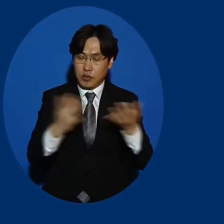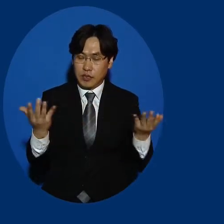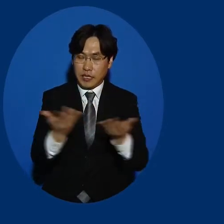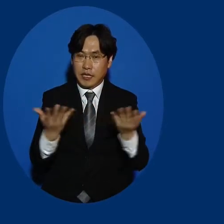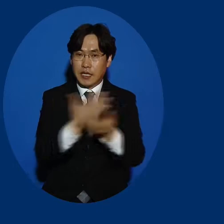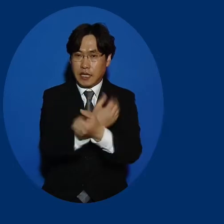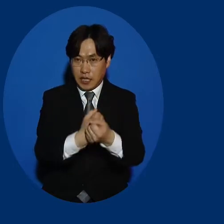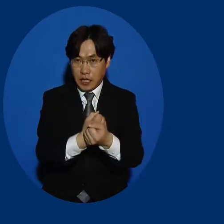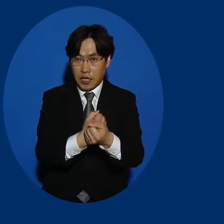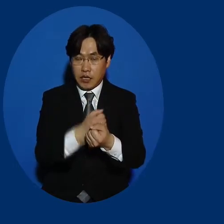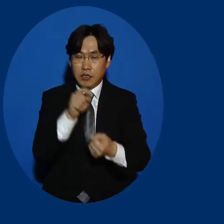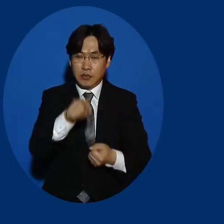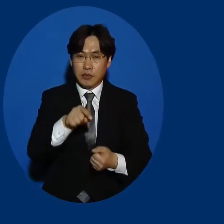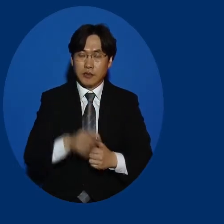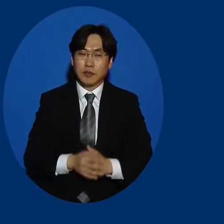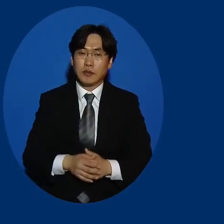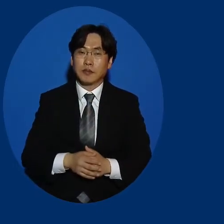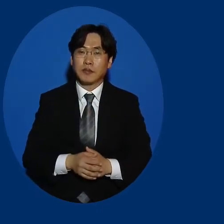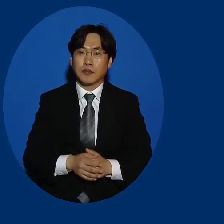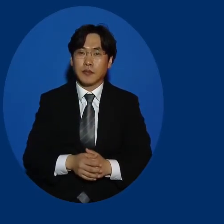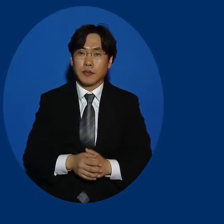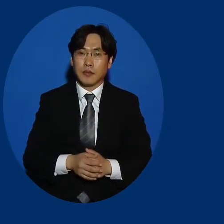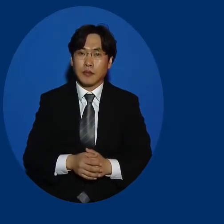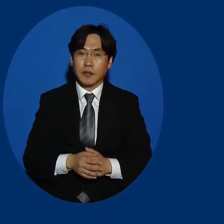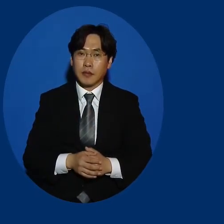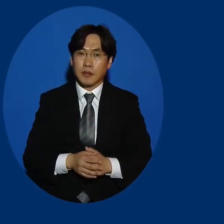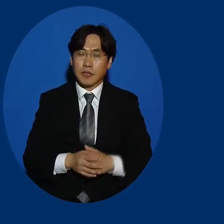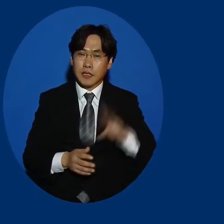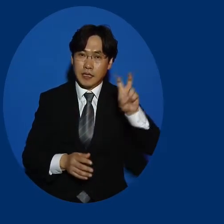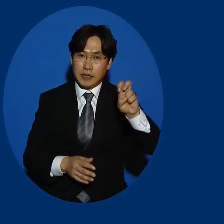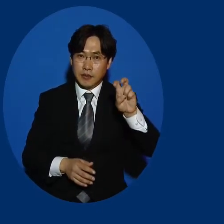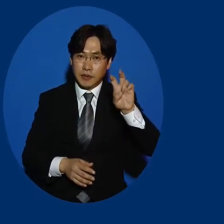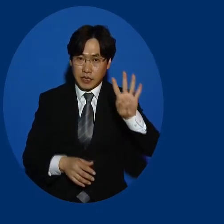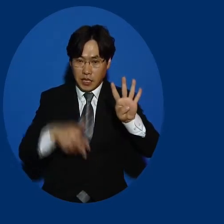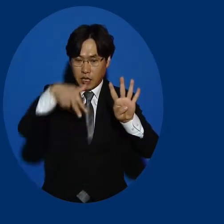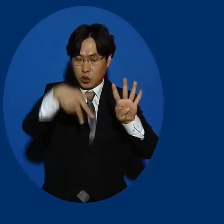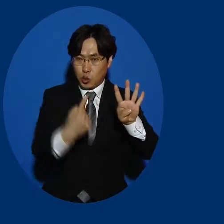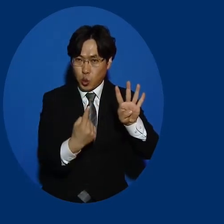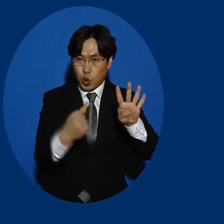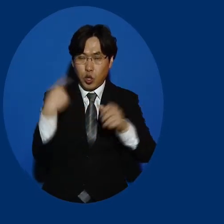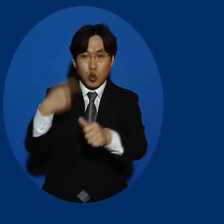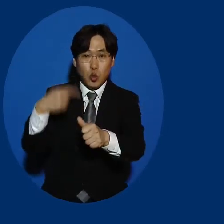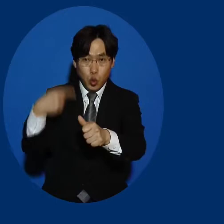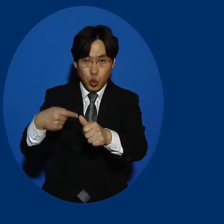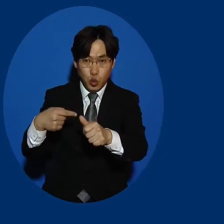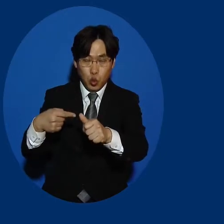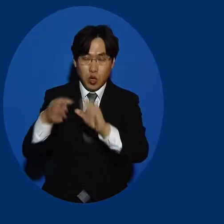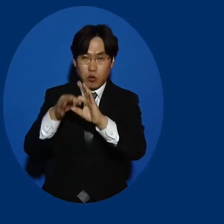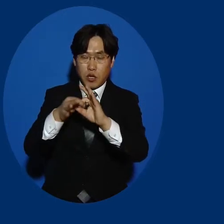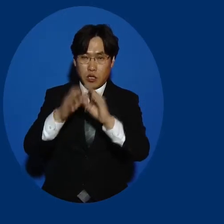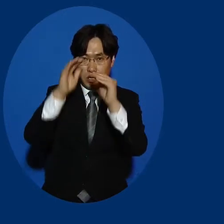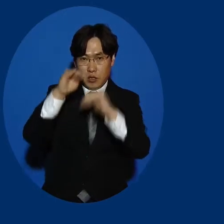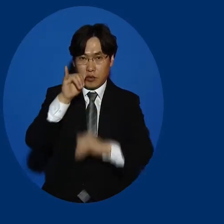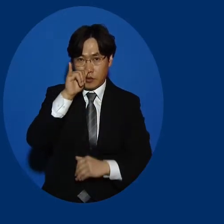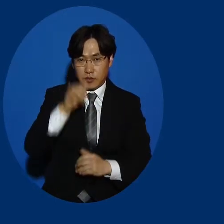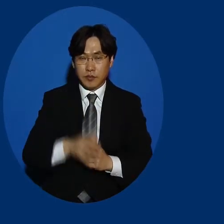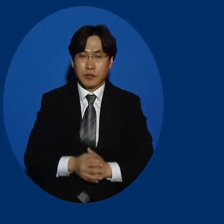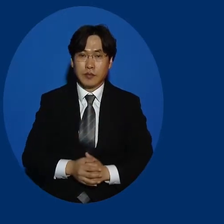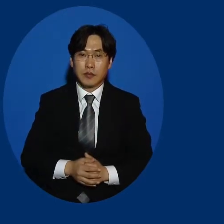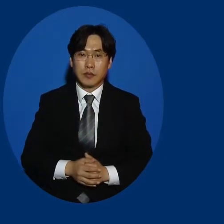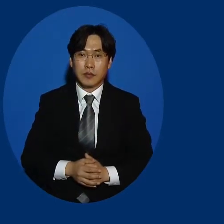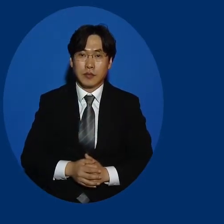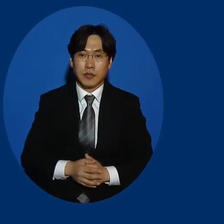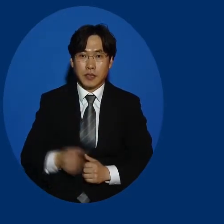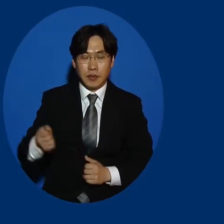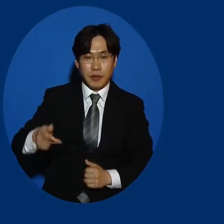조약입니다. 그래서 그 조약에 보면은 제 24조에 교육에 대한 항목이 있어요. 그래서 지금 이제